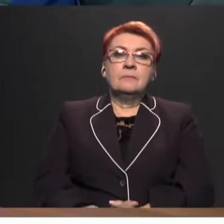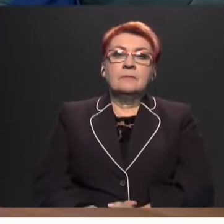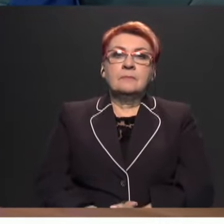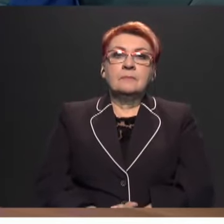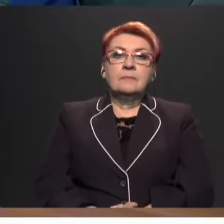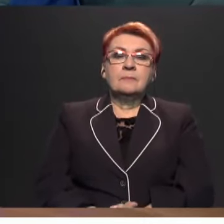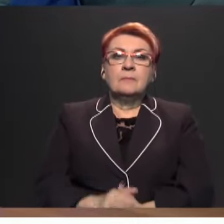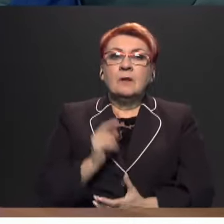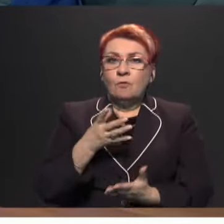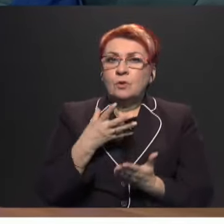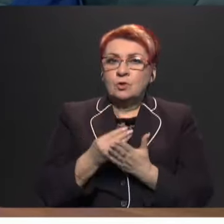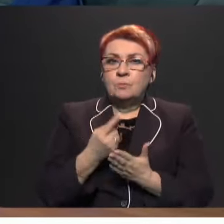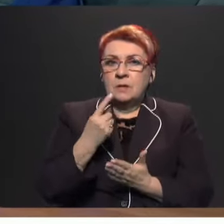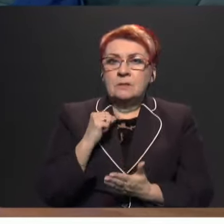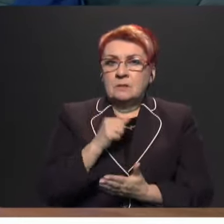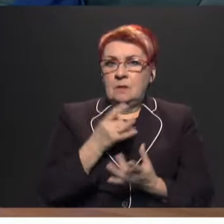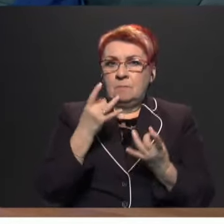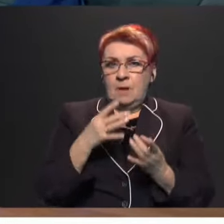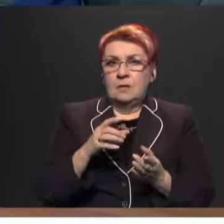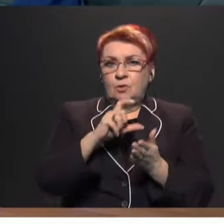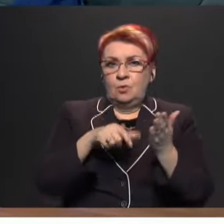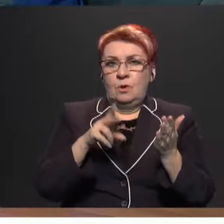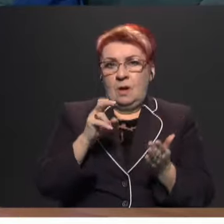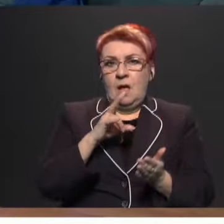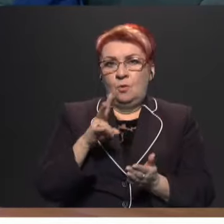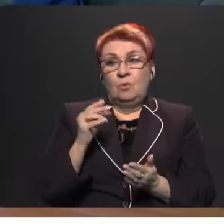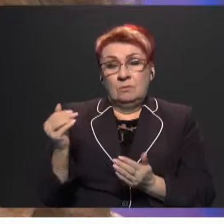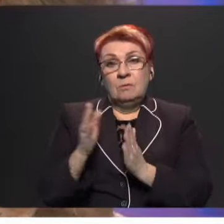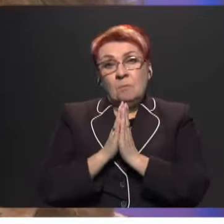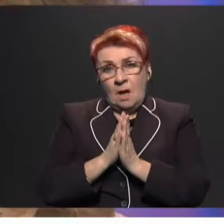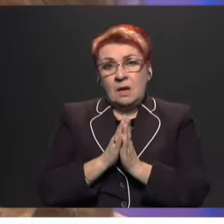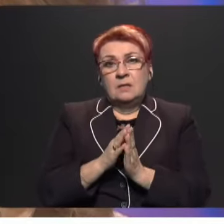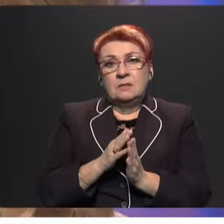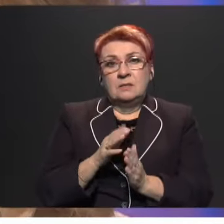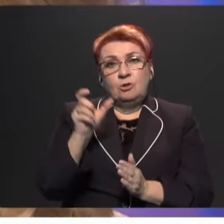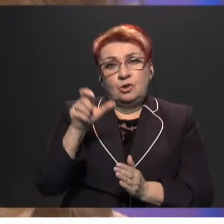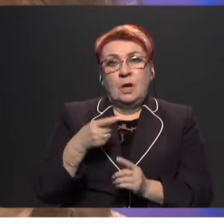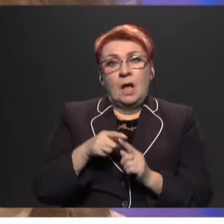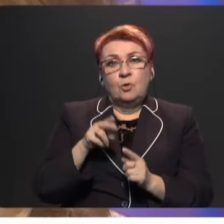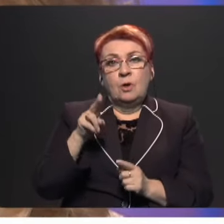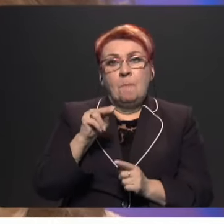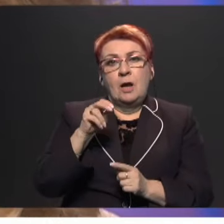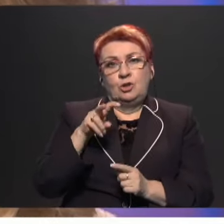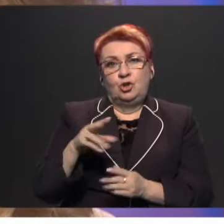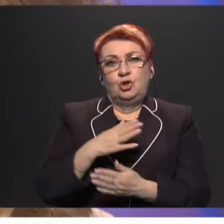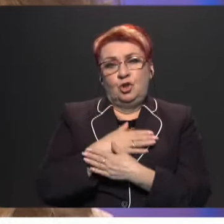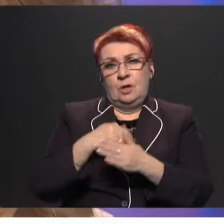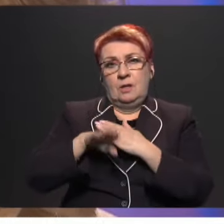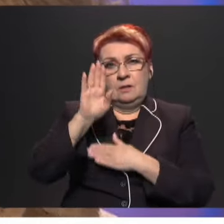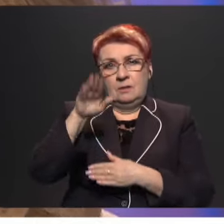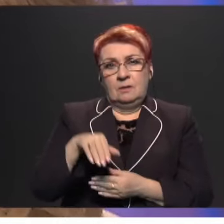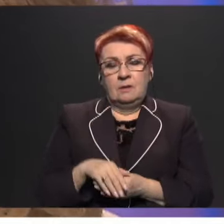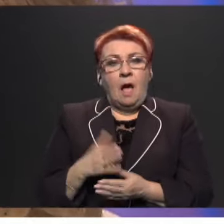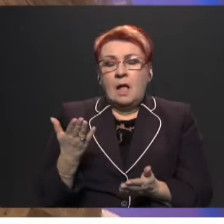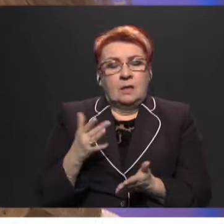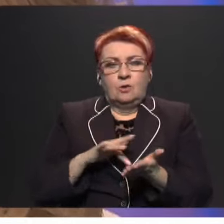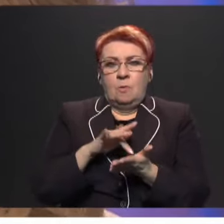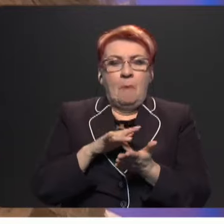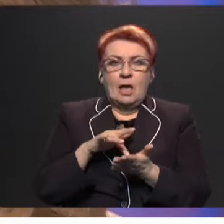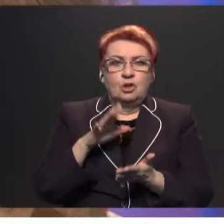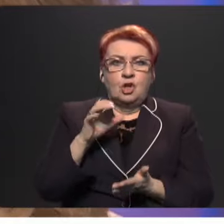жизни». Собственно, вот вам один самый простой канон. Ты молись о человеке, который почил, и не относись к отпеванию как к какому-то магическому